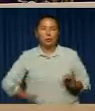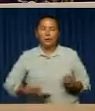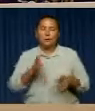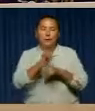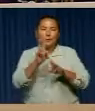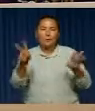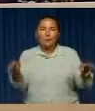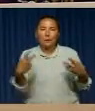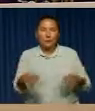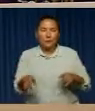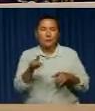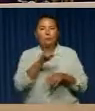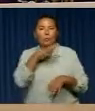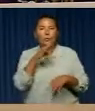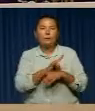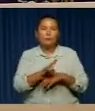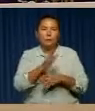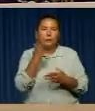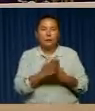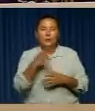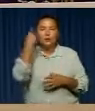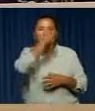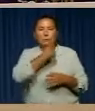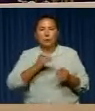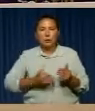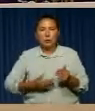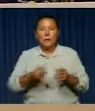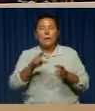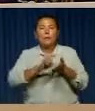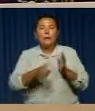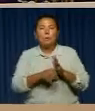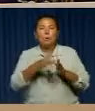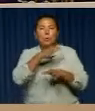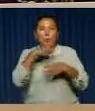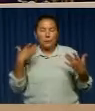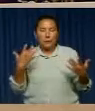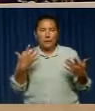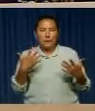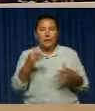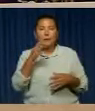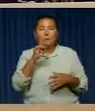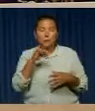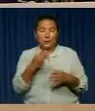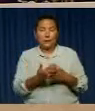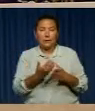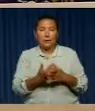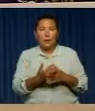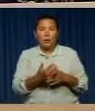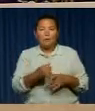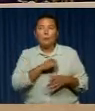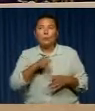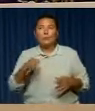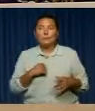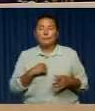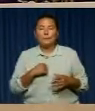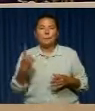оның құзырлы органдар бар. Екіншіден, жеке меншік емшара кабинеттері көбейіп кетті қалада. Емшара. Мен өзім куә болдым. Иә,